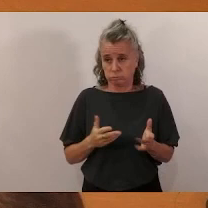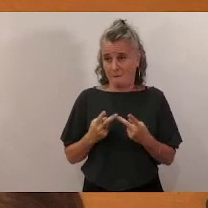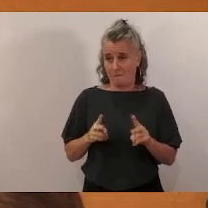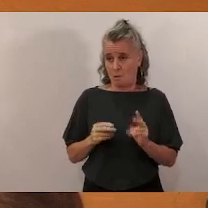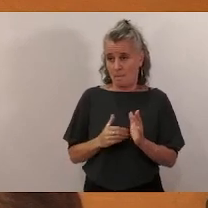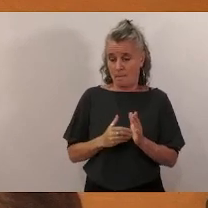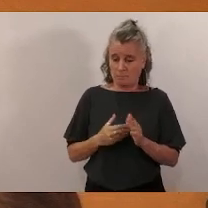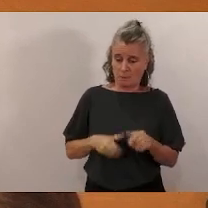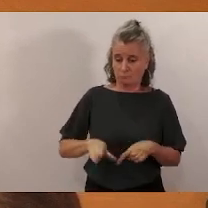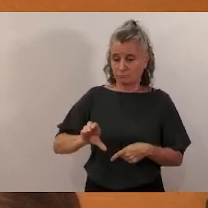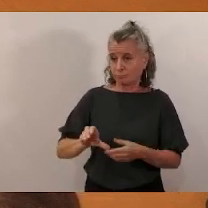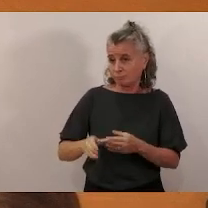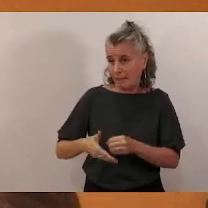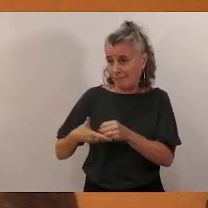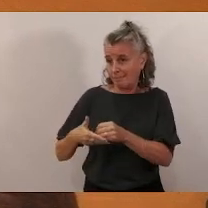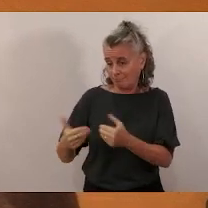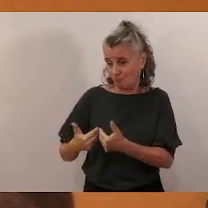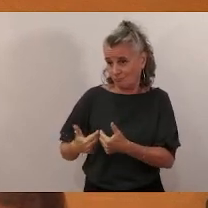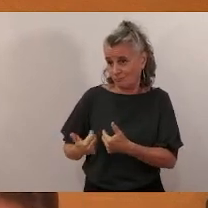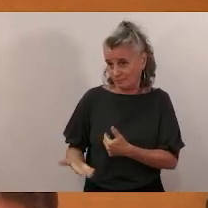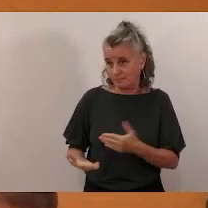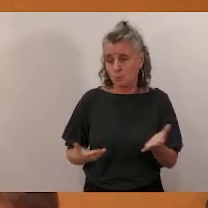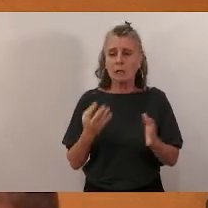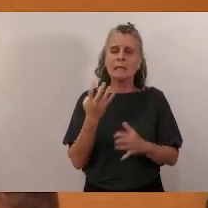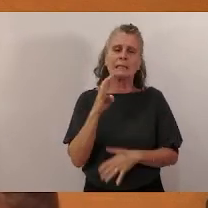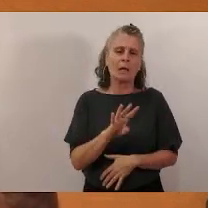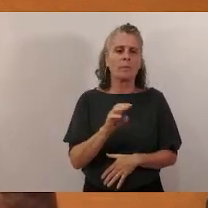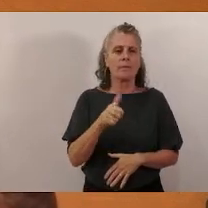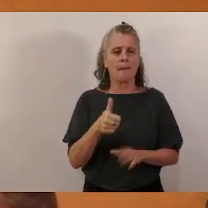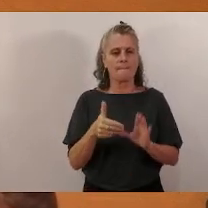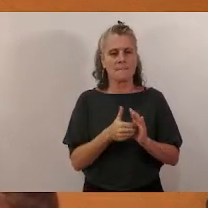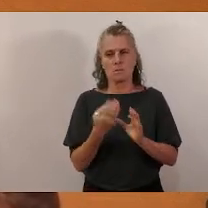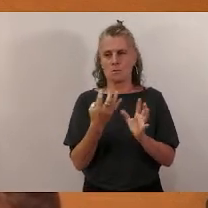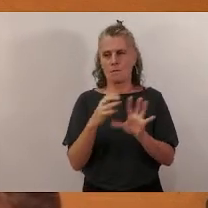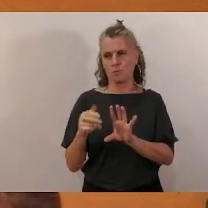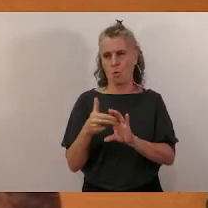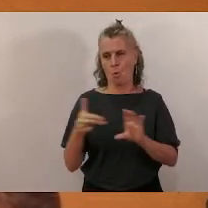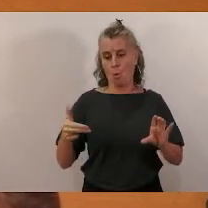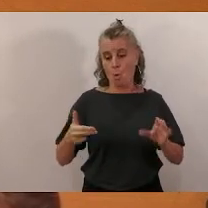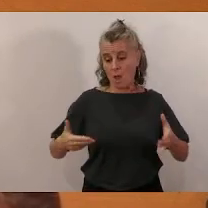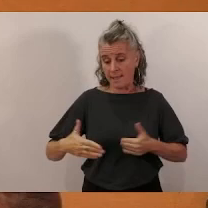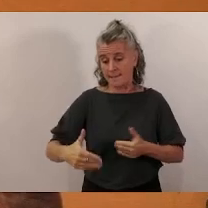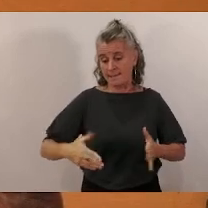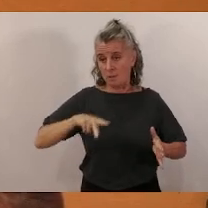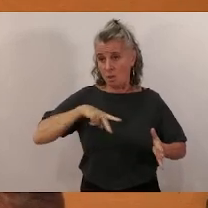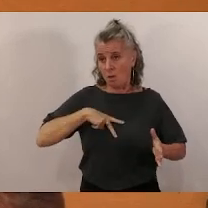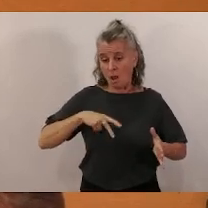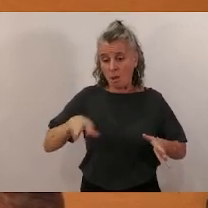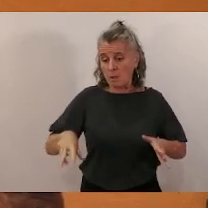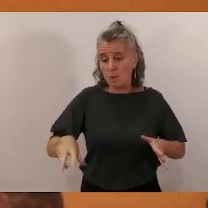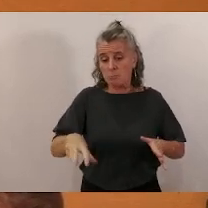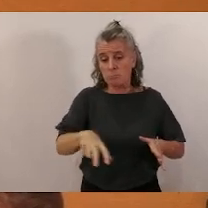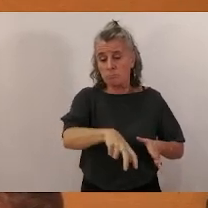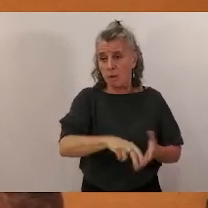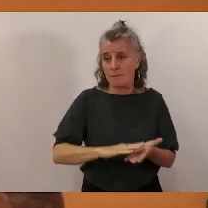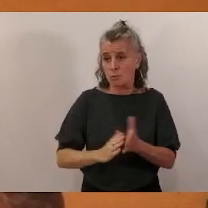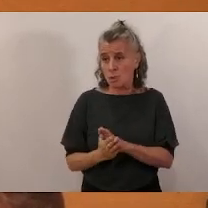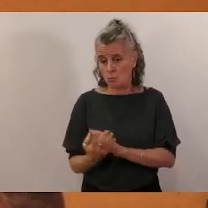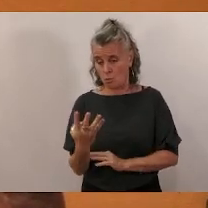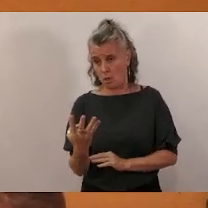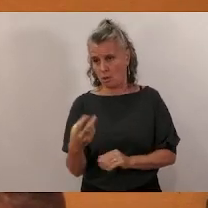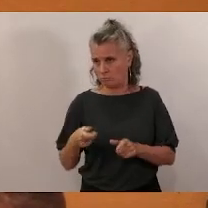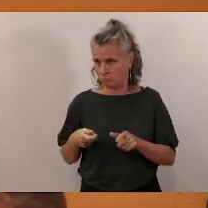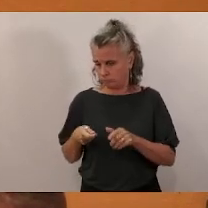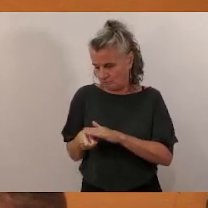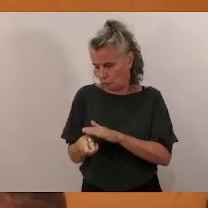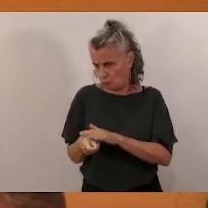l'aide porte globalement sur 41 900 euros. Et nous avons dans notre secteur 4 associations qui vont en bénéficier.